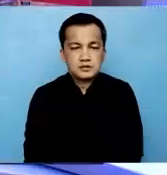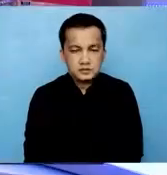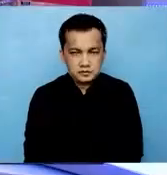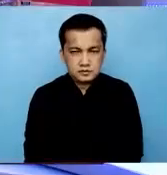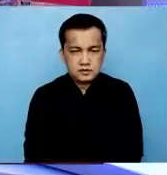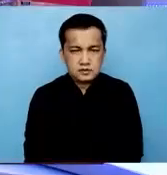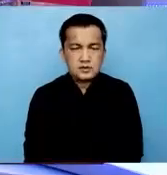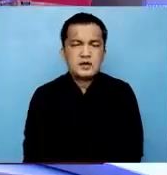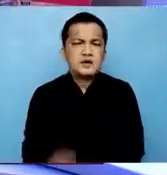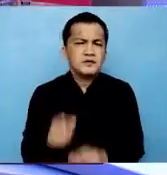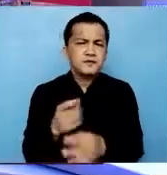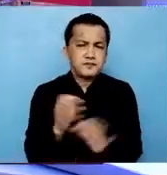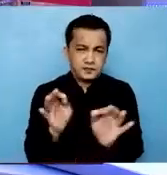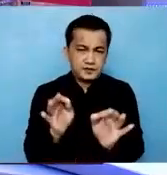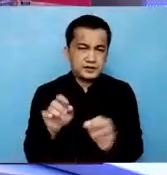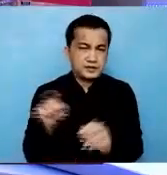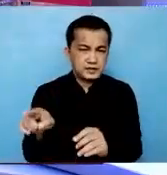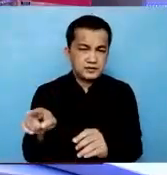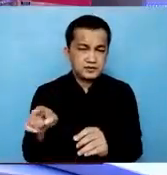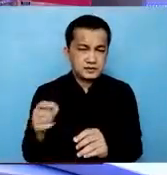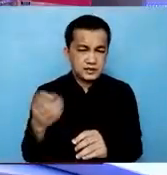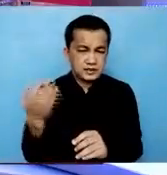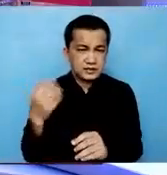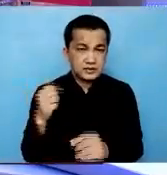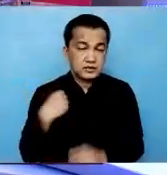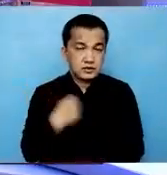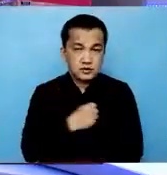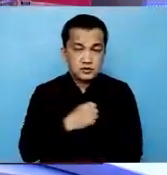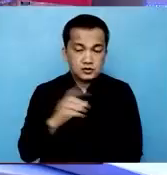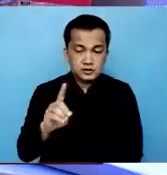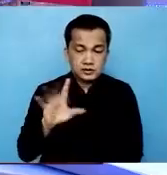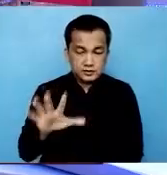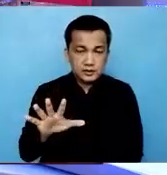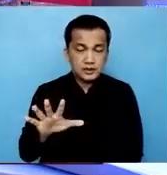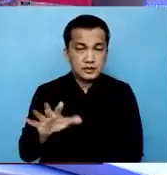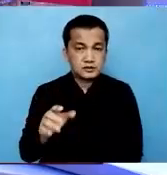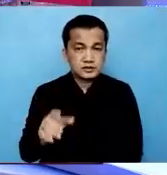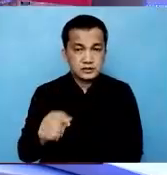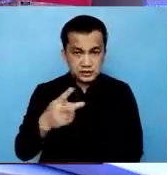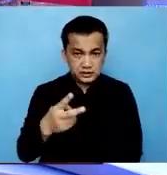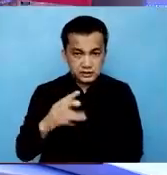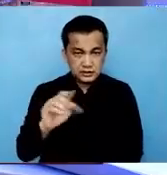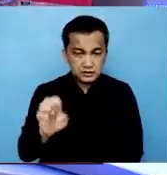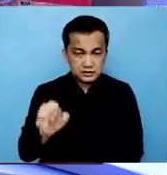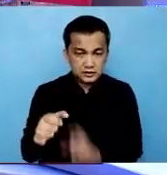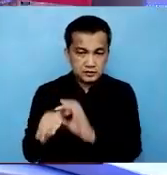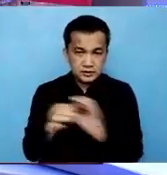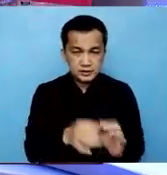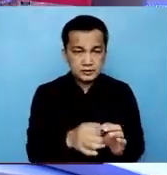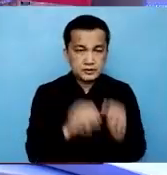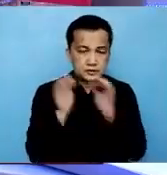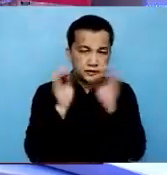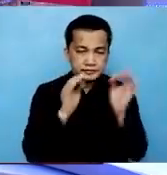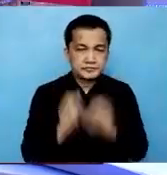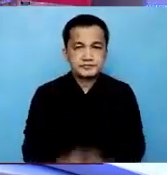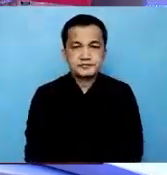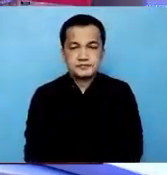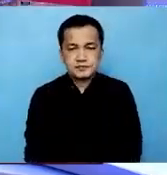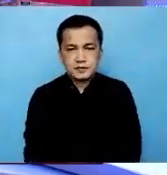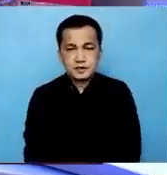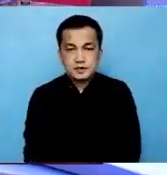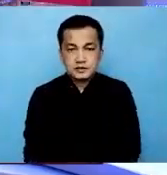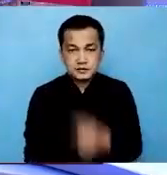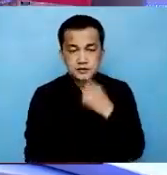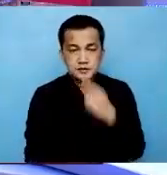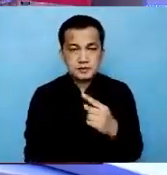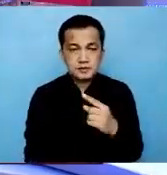Absuelto na naman si dating Senator Laila De Lima para sa pangalawa niyang kasong may kinalaman sa illegal na droga. Giit ng Department